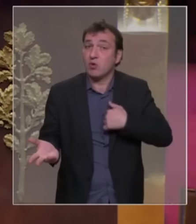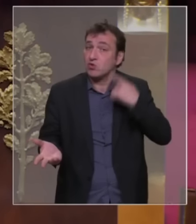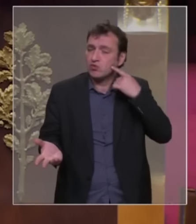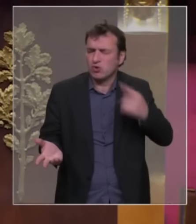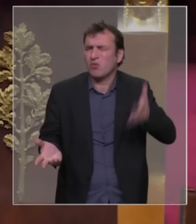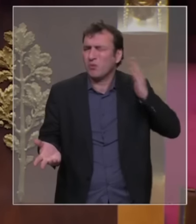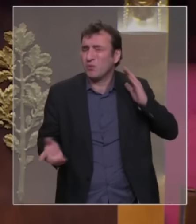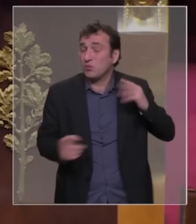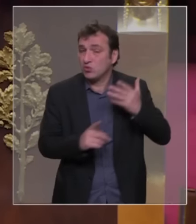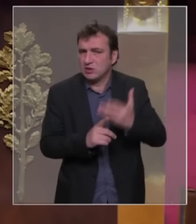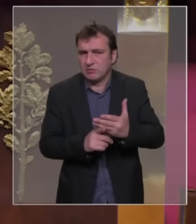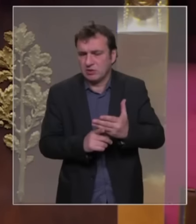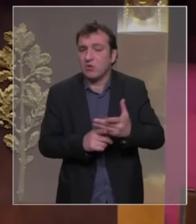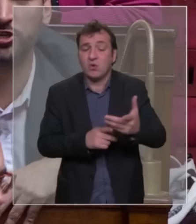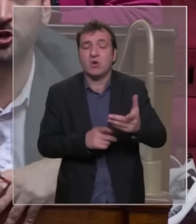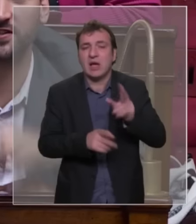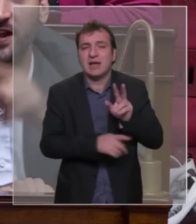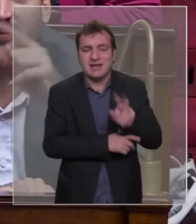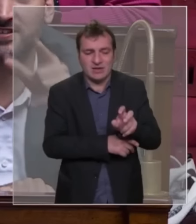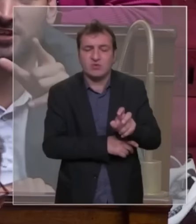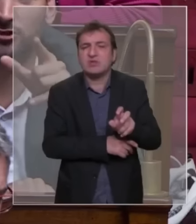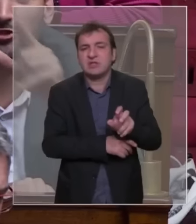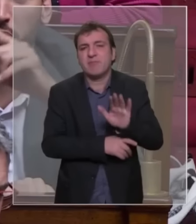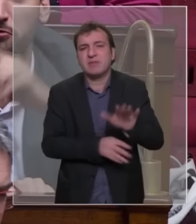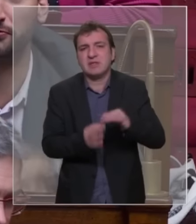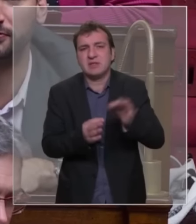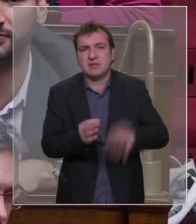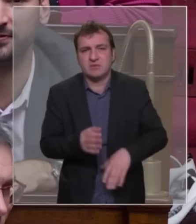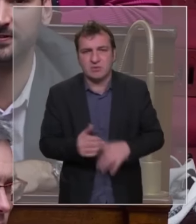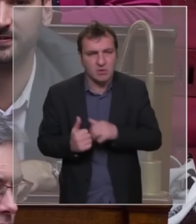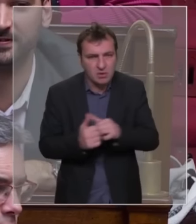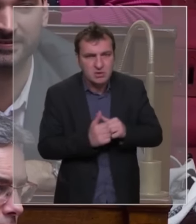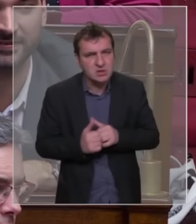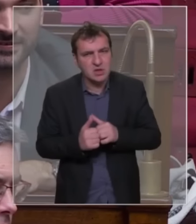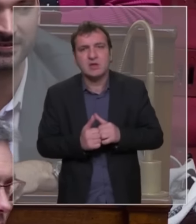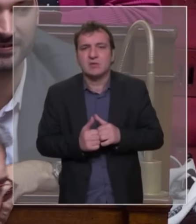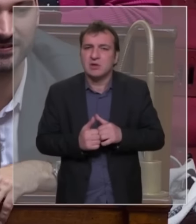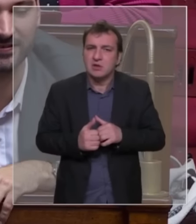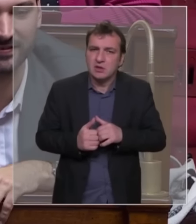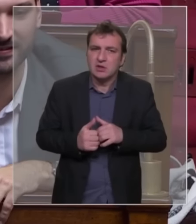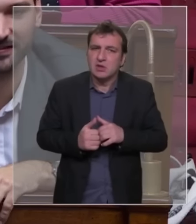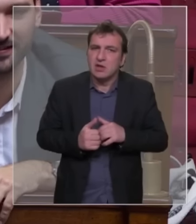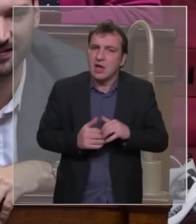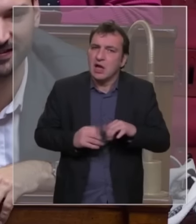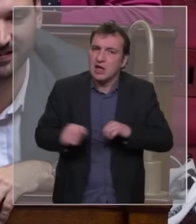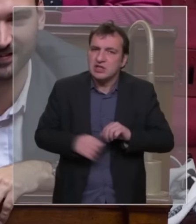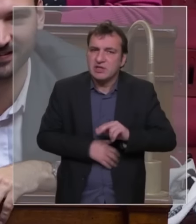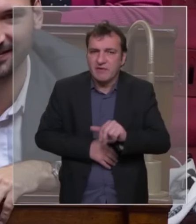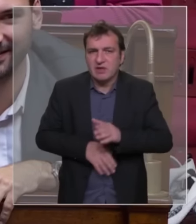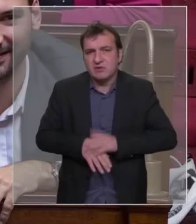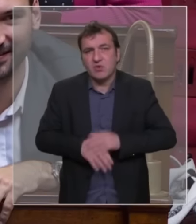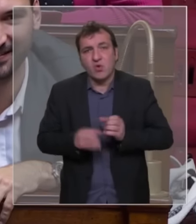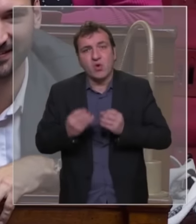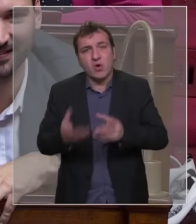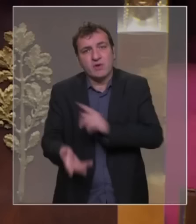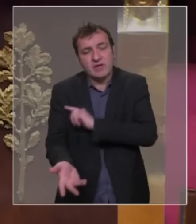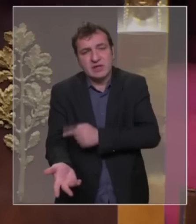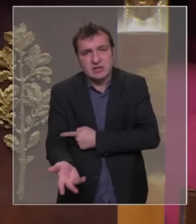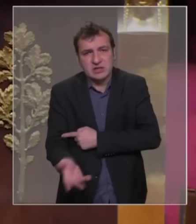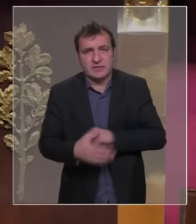Ensemble, nous allons agir aussi sur l'offre énergétique, en poursuivant